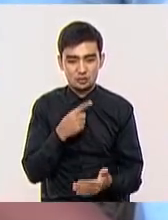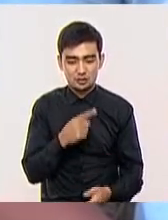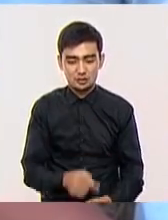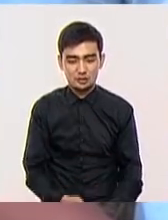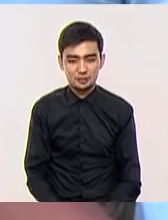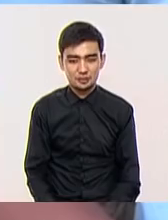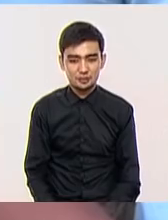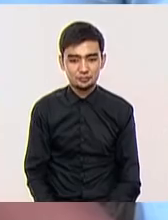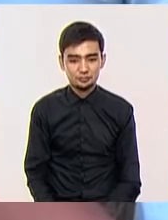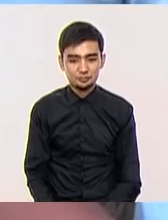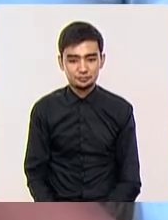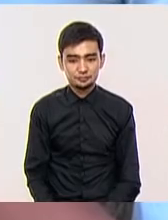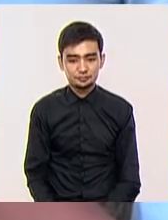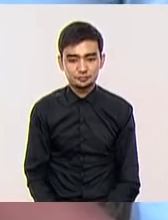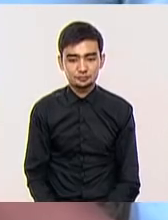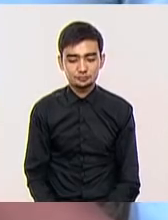екен.